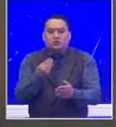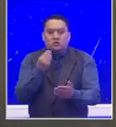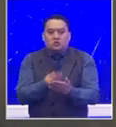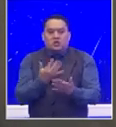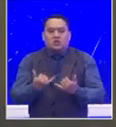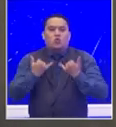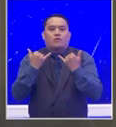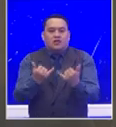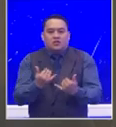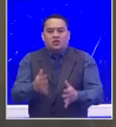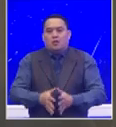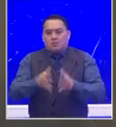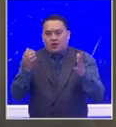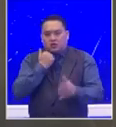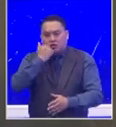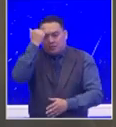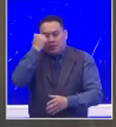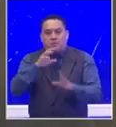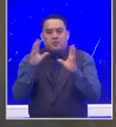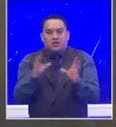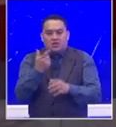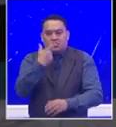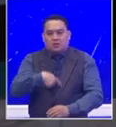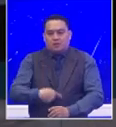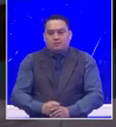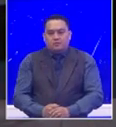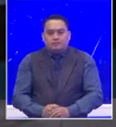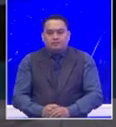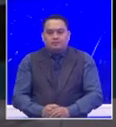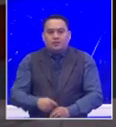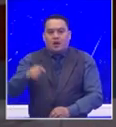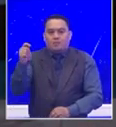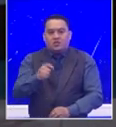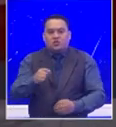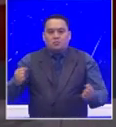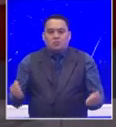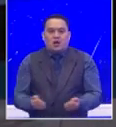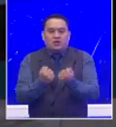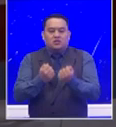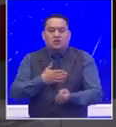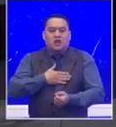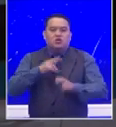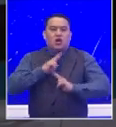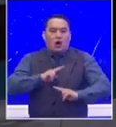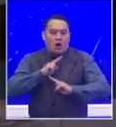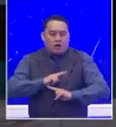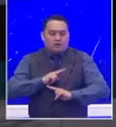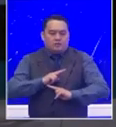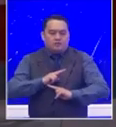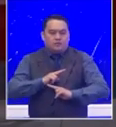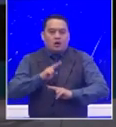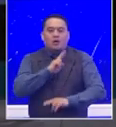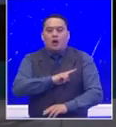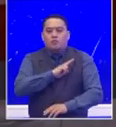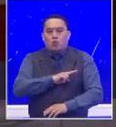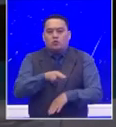нас, берегите себя. Пришли поддержать наших коллег и